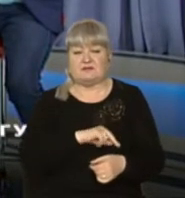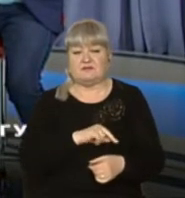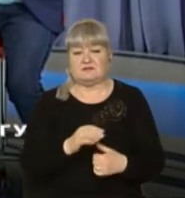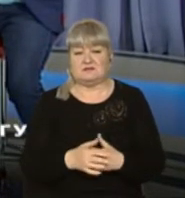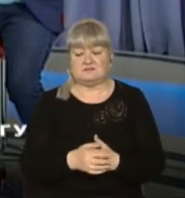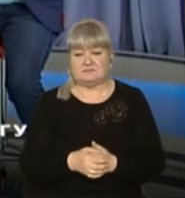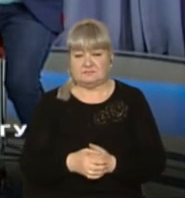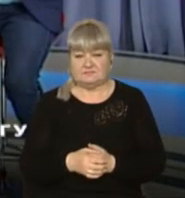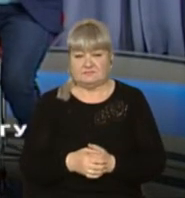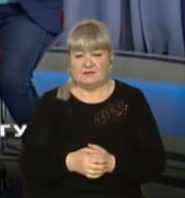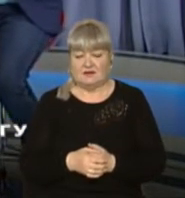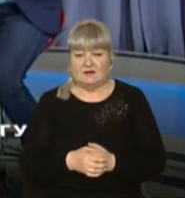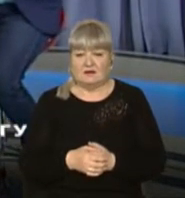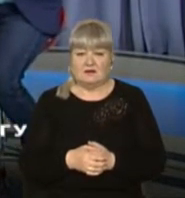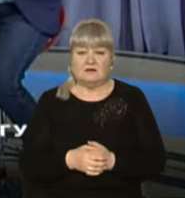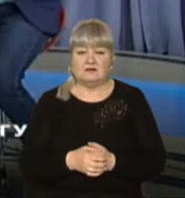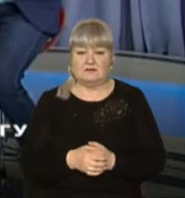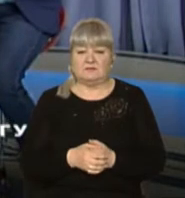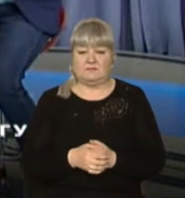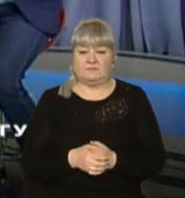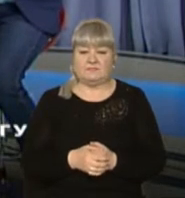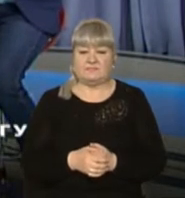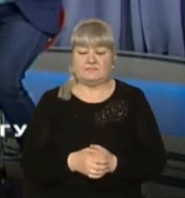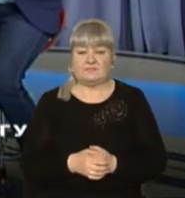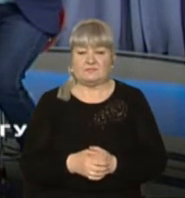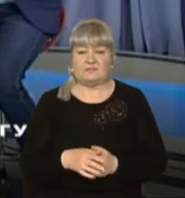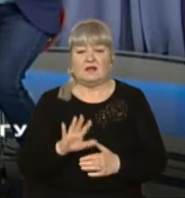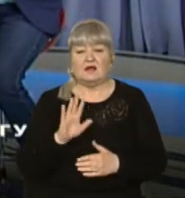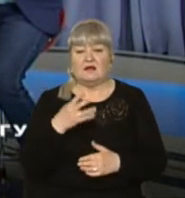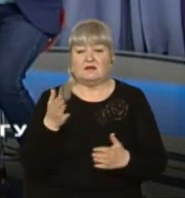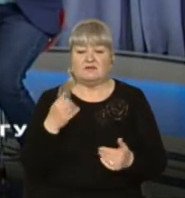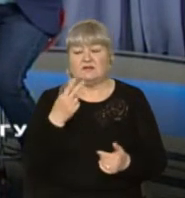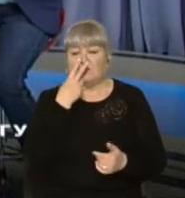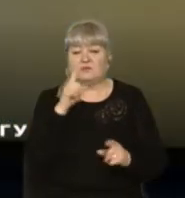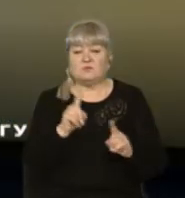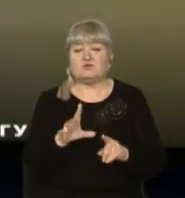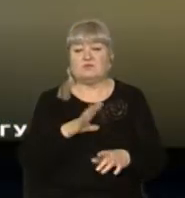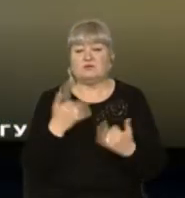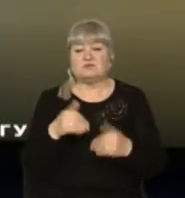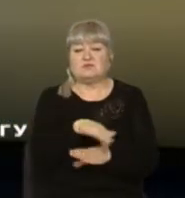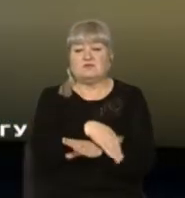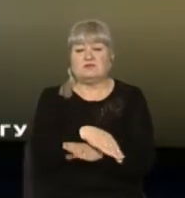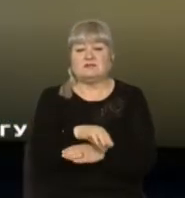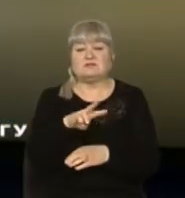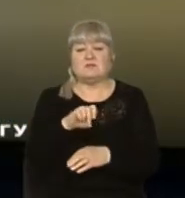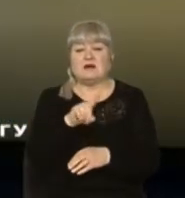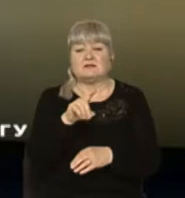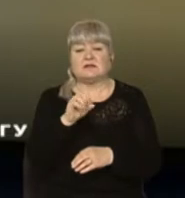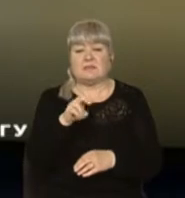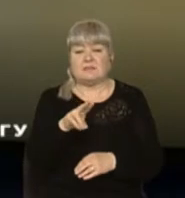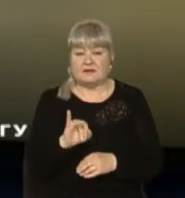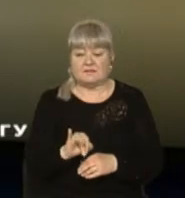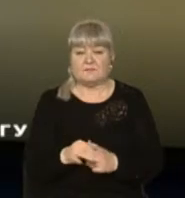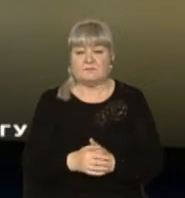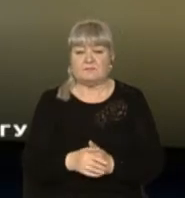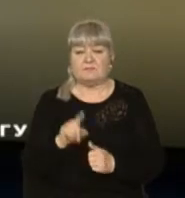газет. Давайте, власне, зараз зупинимося. Що відбулося на вулиці Мазепи сьогодні? Ну, от же на вулиці Мазепи що відбулося? На